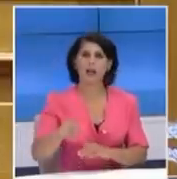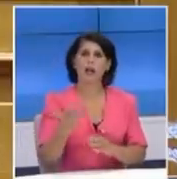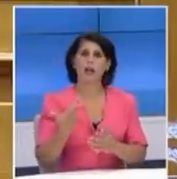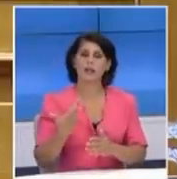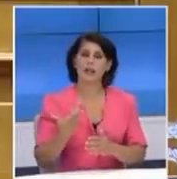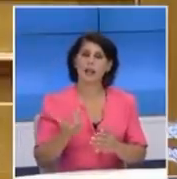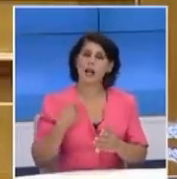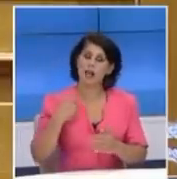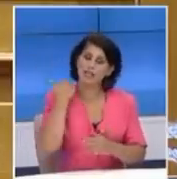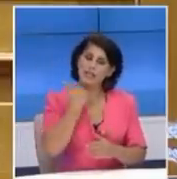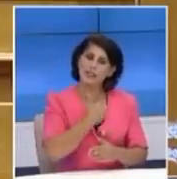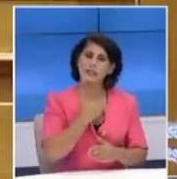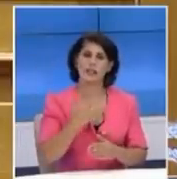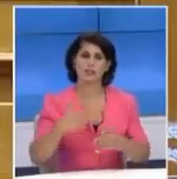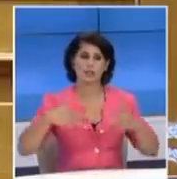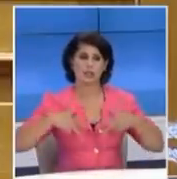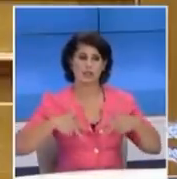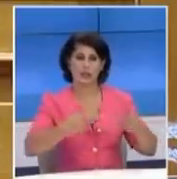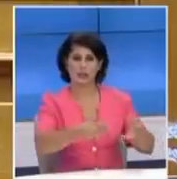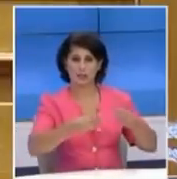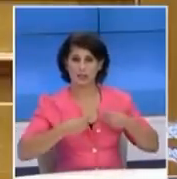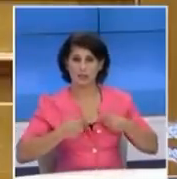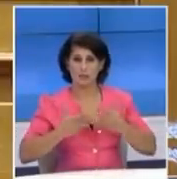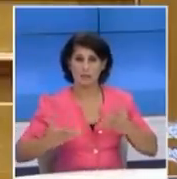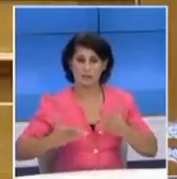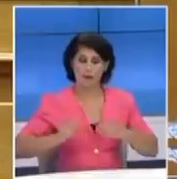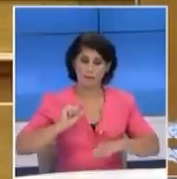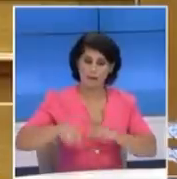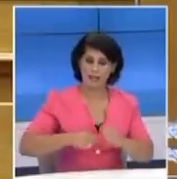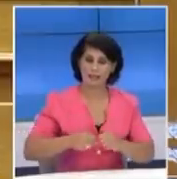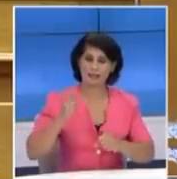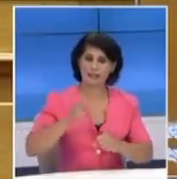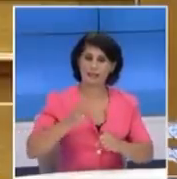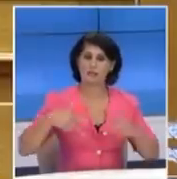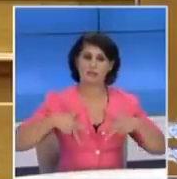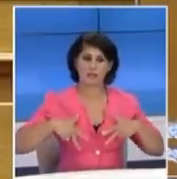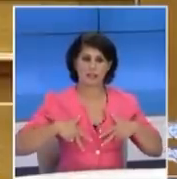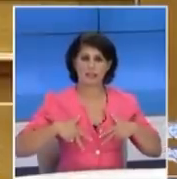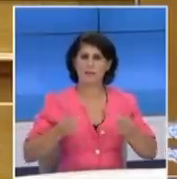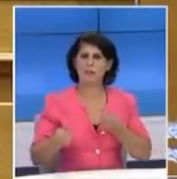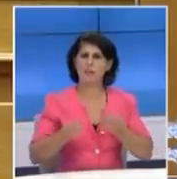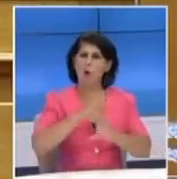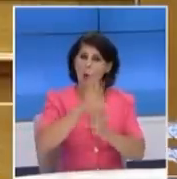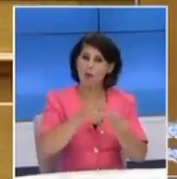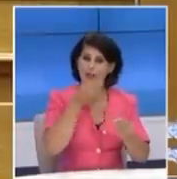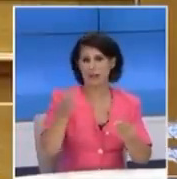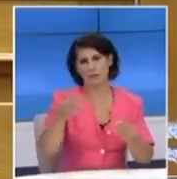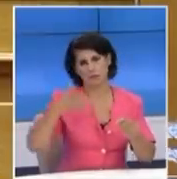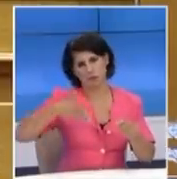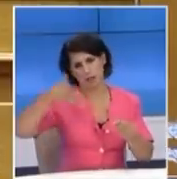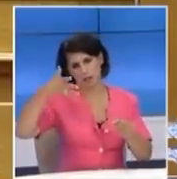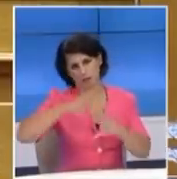υπερβαίνουν κατά πολύ. Η κυβέρνηση μας έδωσε μια μεγάλη μάχη, καταγγείλαμε τις κυβερνητικές μεθοδεύσεις, στέλνοντας σήμα κινδύνου για όσα